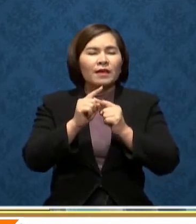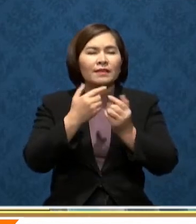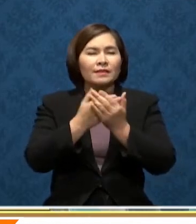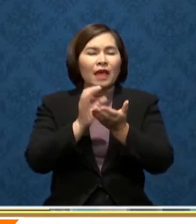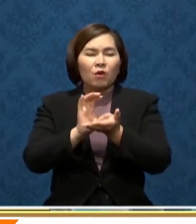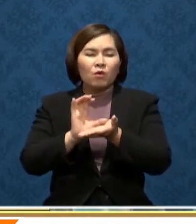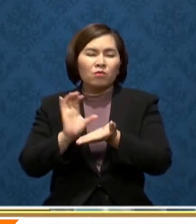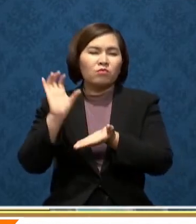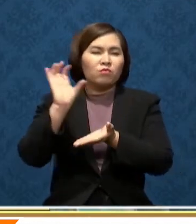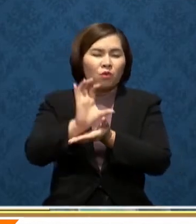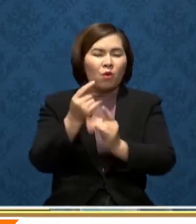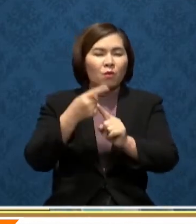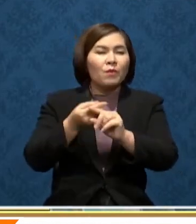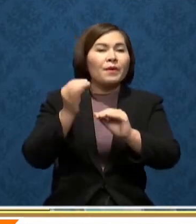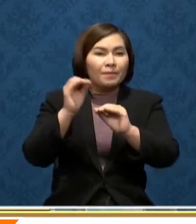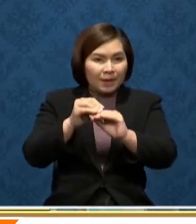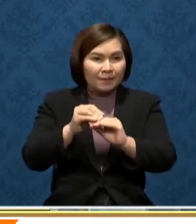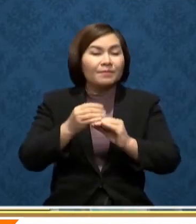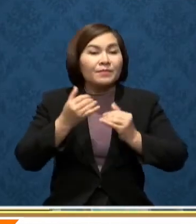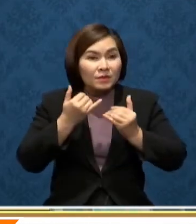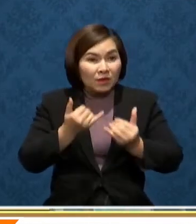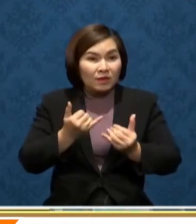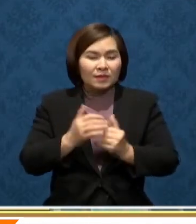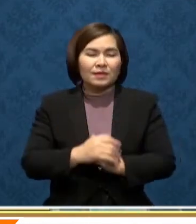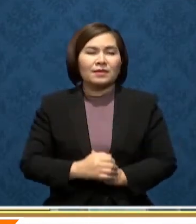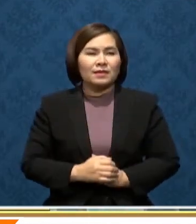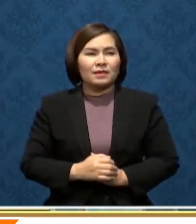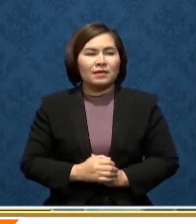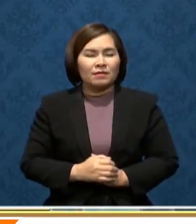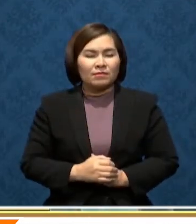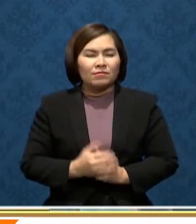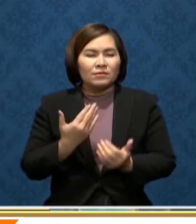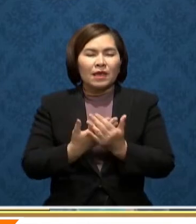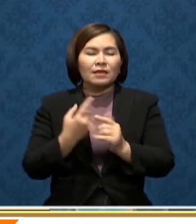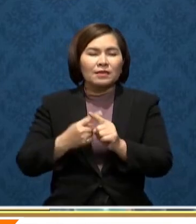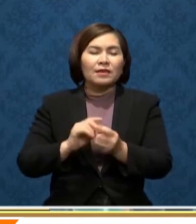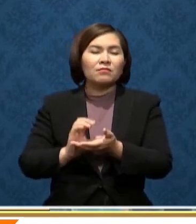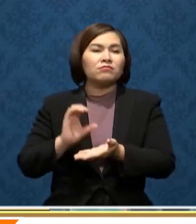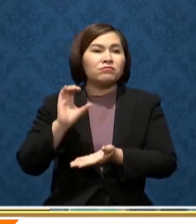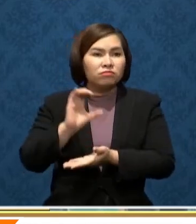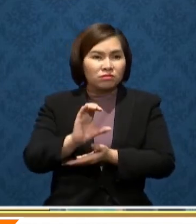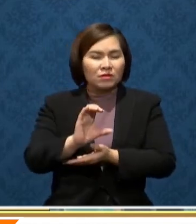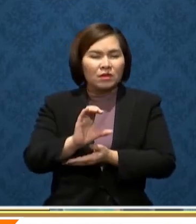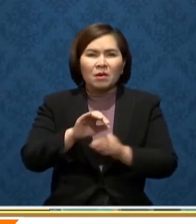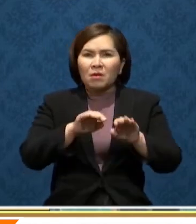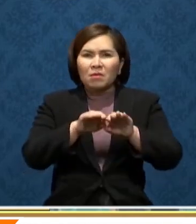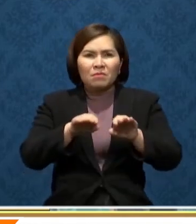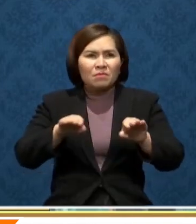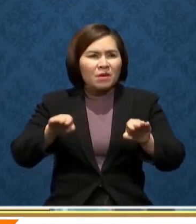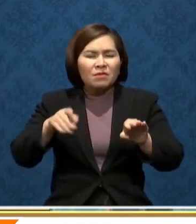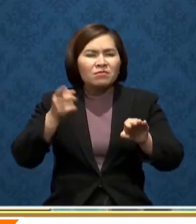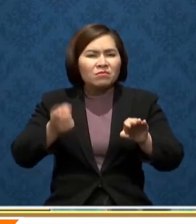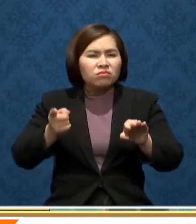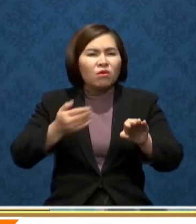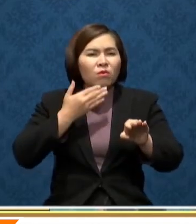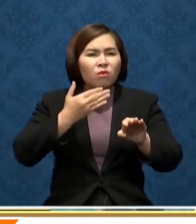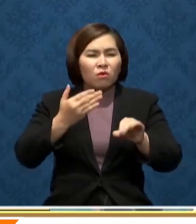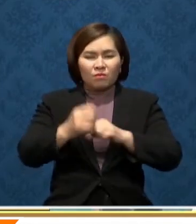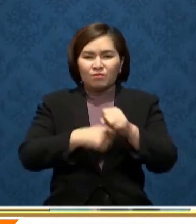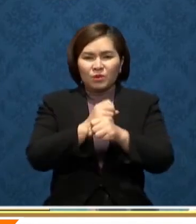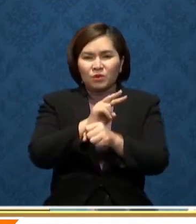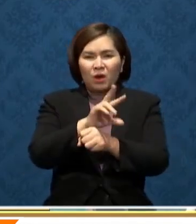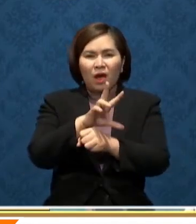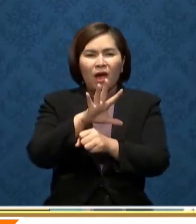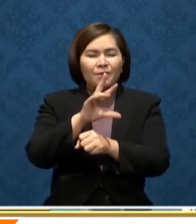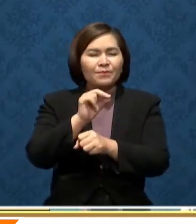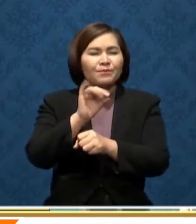เงินสมทบซึ่งปัจจุบันเพดานเงินสมทบที่ใช้อยู่ไม่ได้ถูกเปลี่ยนแปลงมาตั้งแต่ปี 2538